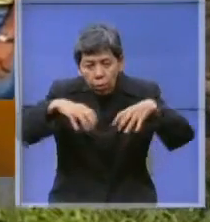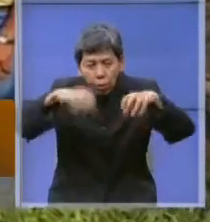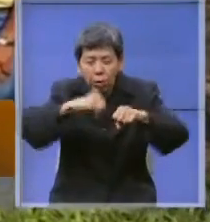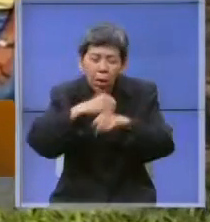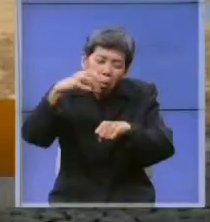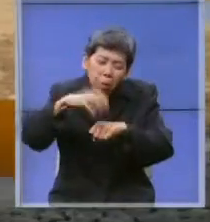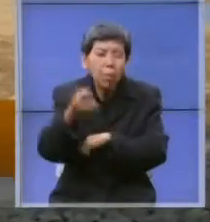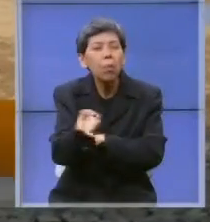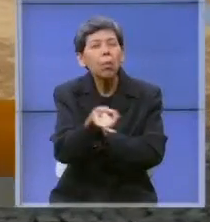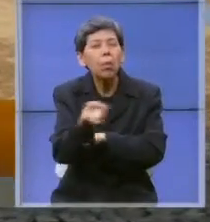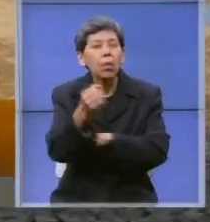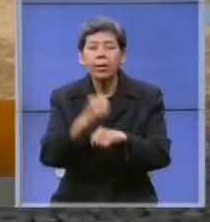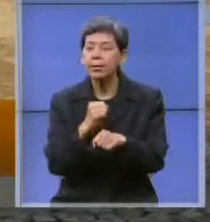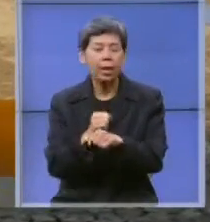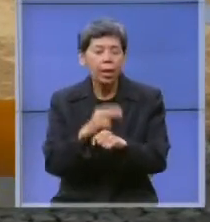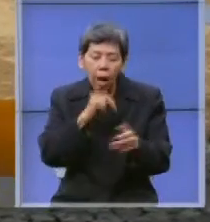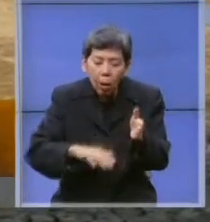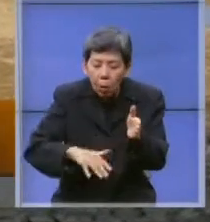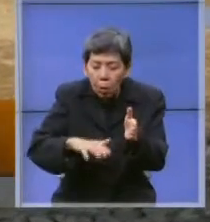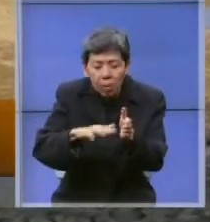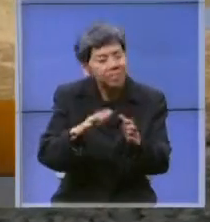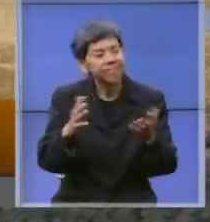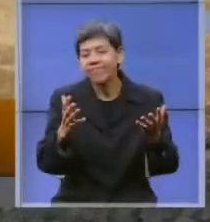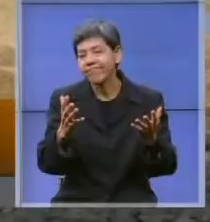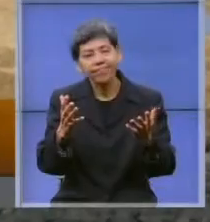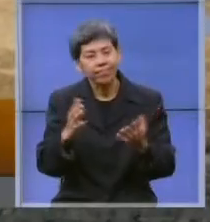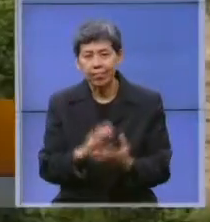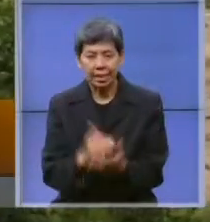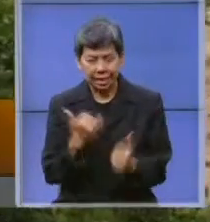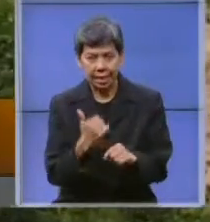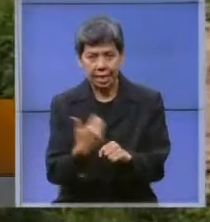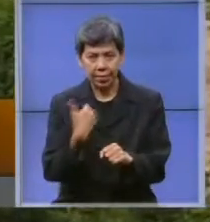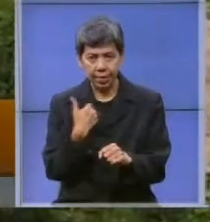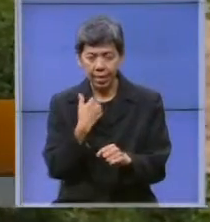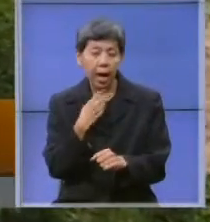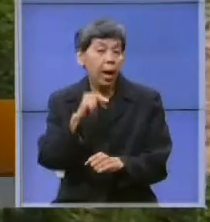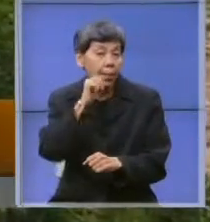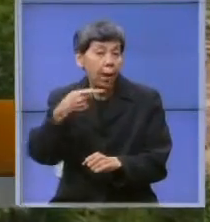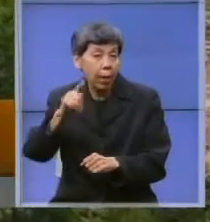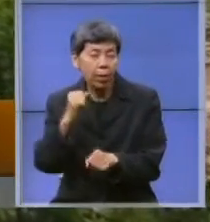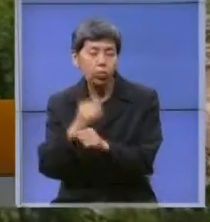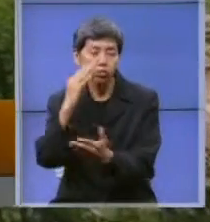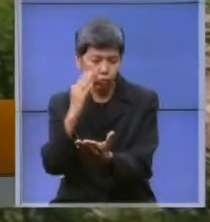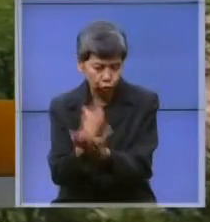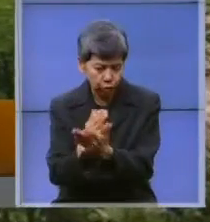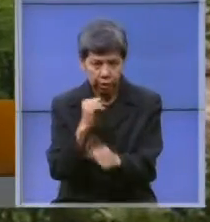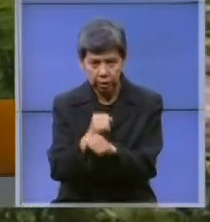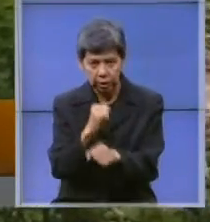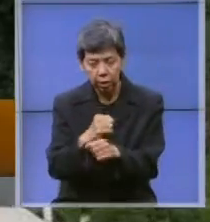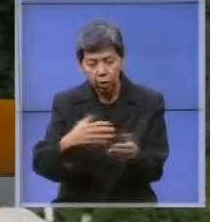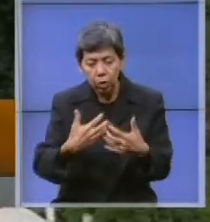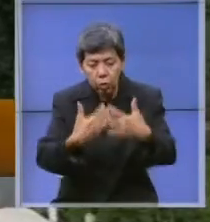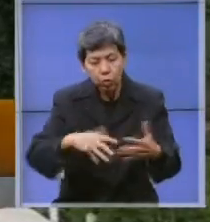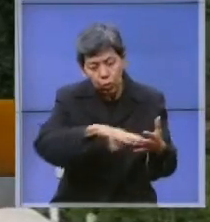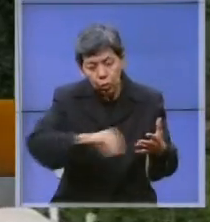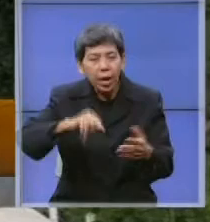กลงมาเล็กน้อยไม่สามารถเติมน้ำลงในอ่างเก็บน้ำแห่งนี้ได้ทำให้การผลิตน้ำประปาต้องหยุดลงและไม่สามารถที่จะสูบน้ำจ